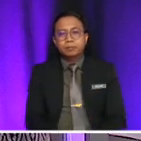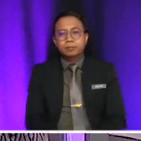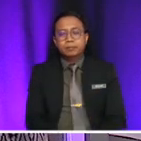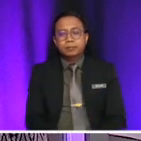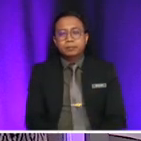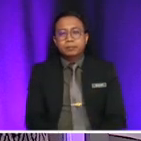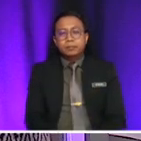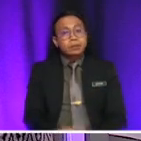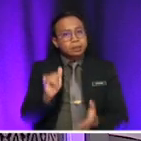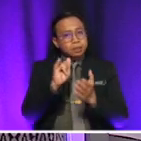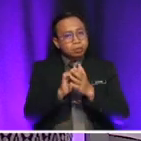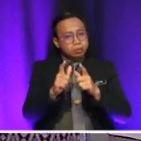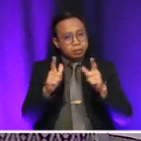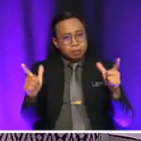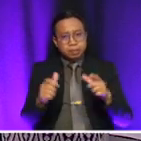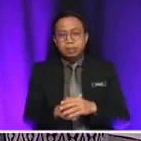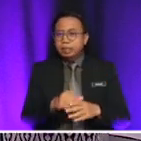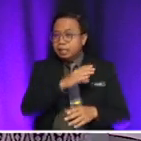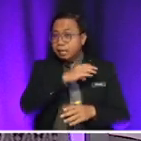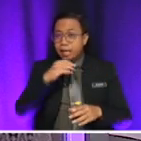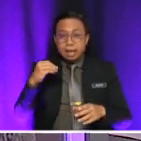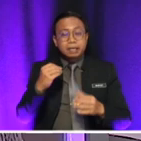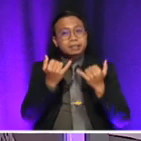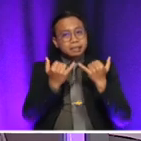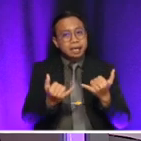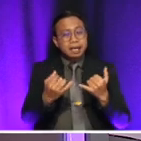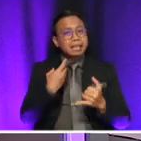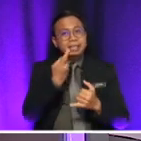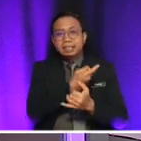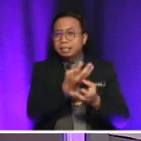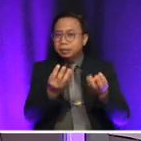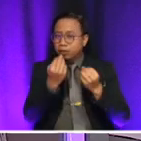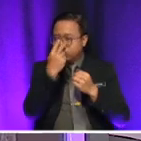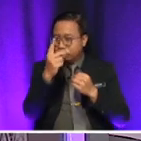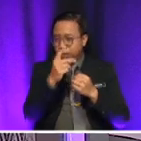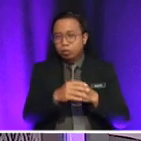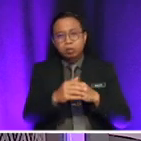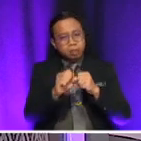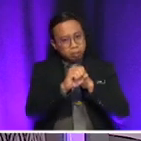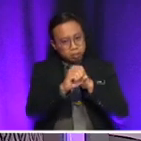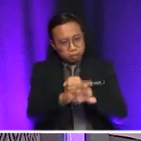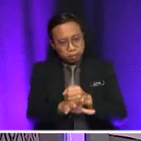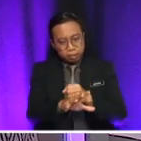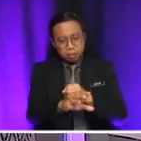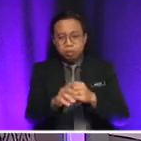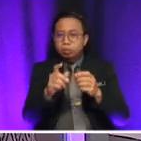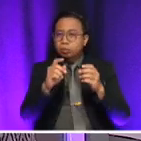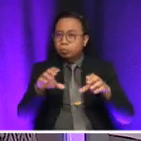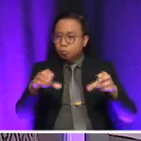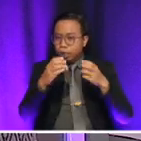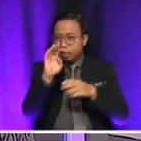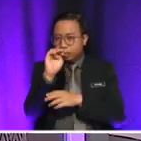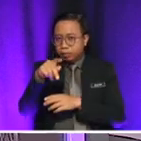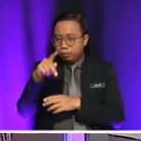itu perbandingan dan sekarang kita nak tengok kesan kesan penumbuhan MVP 19